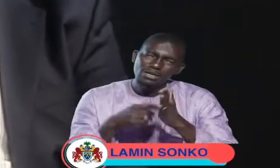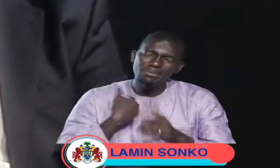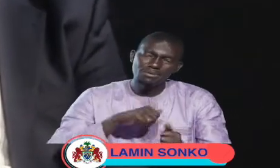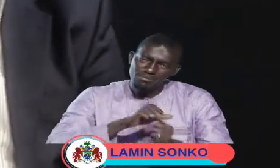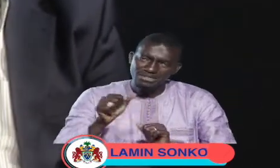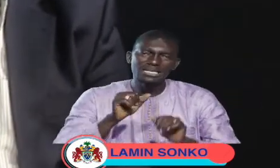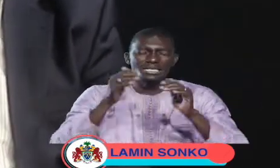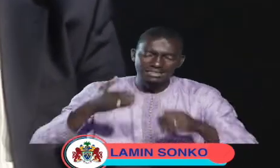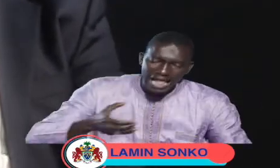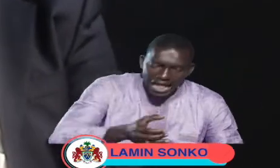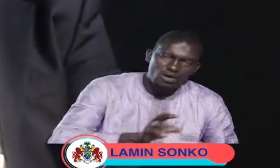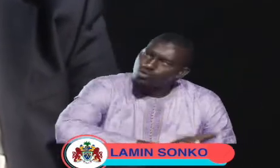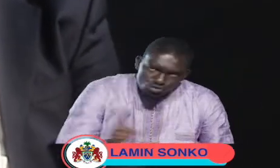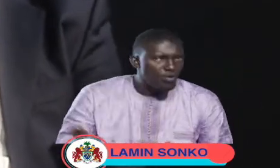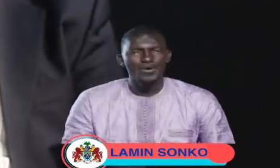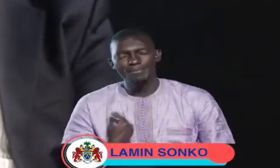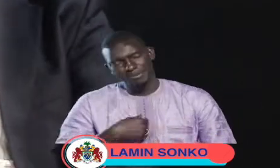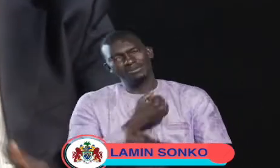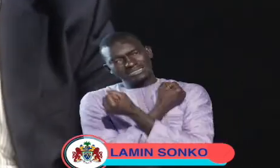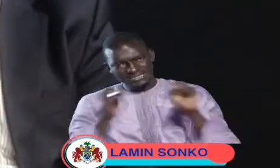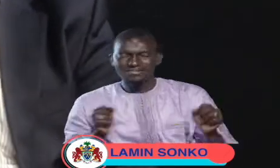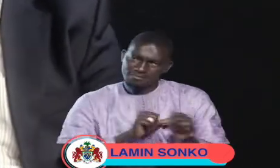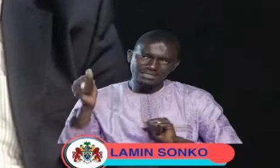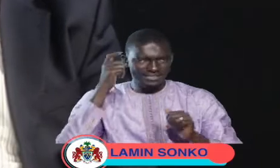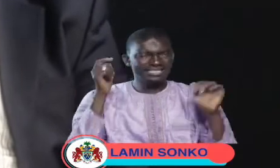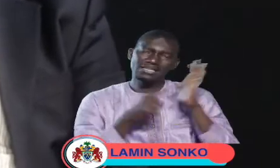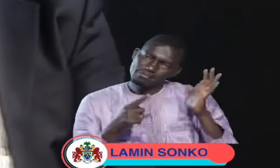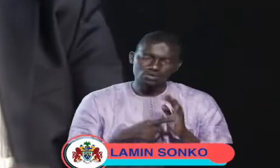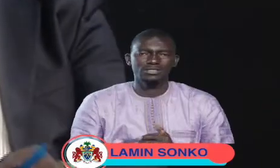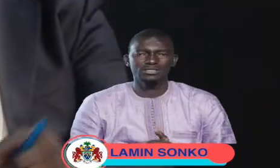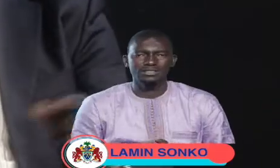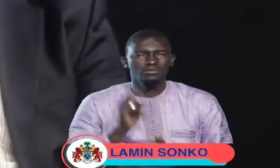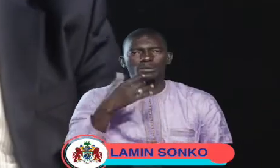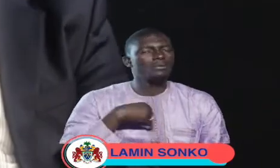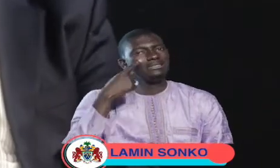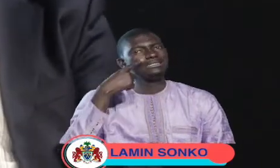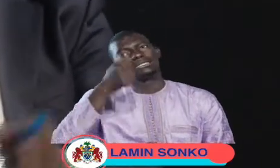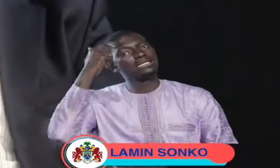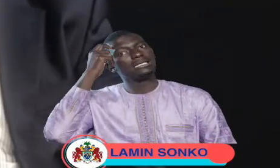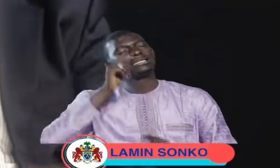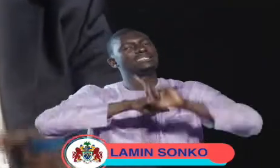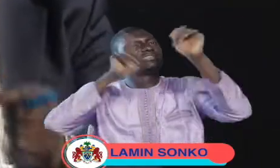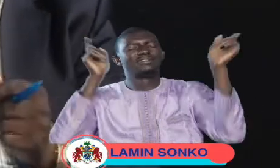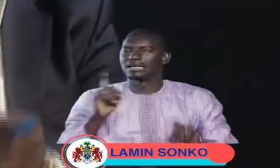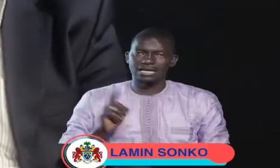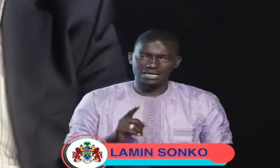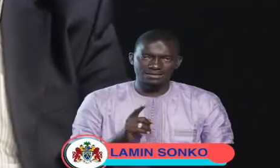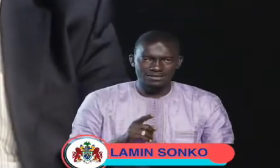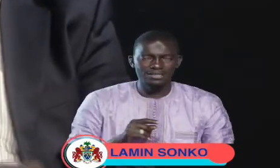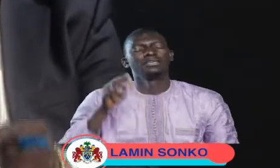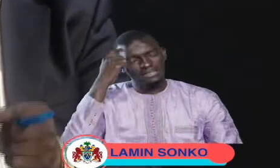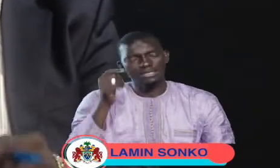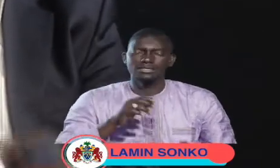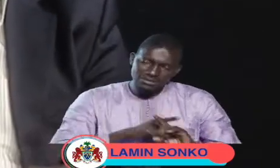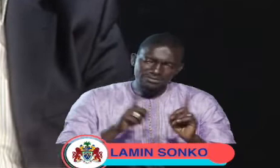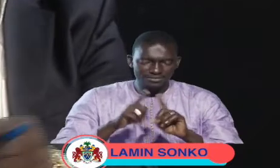mam bloku nga blodi tala ase ko ise courant ko jonno wala nan ko blodi woni ngoto je bare mo kana je nyaado nyaama nga je ko donc ferol fana mo ngo